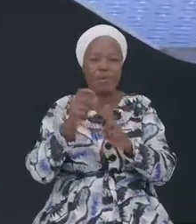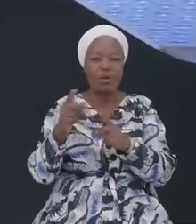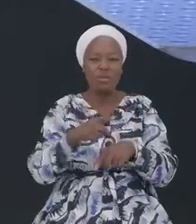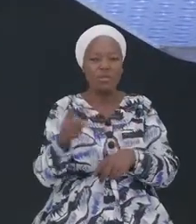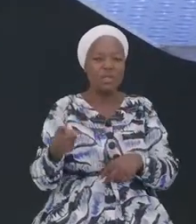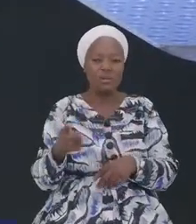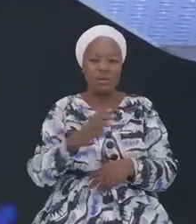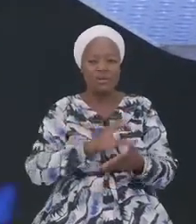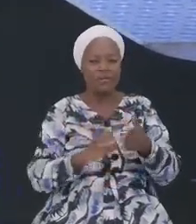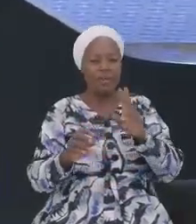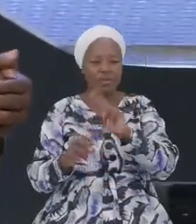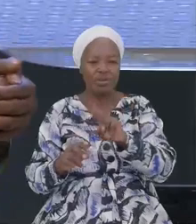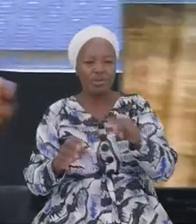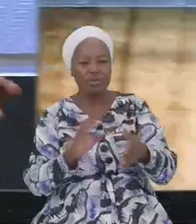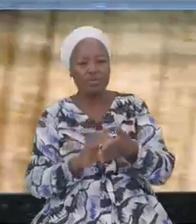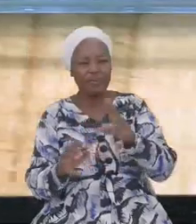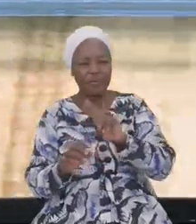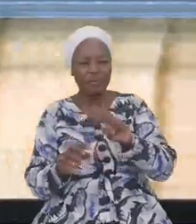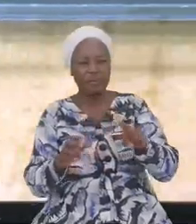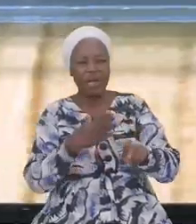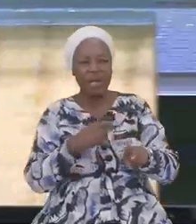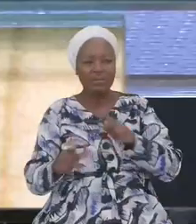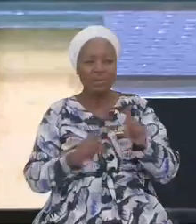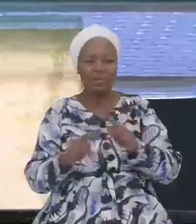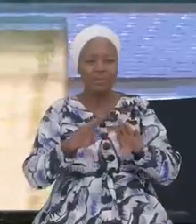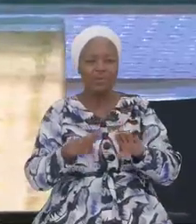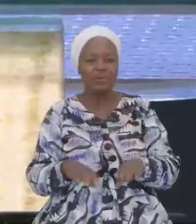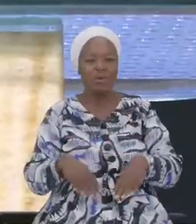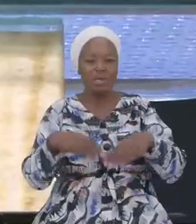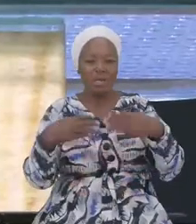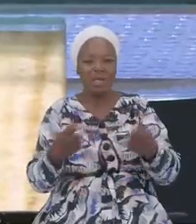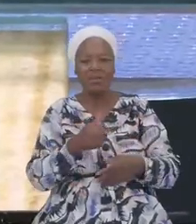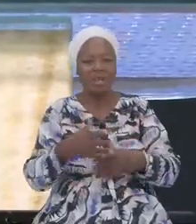publiquement. Verset 22. Le peuple s'écria.